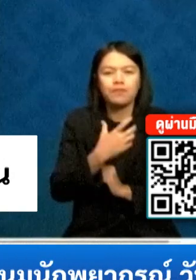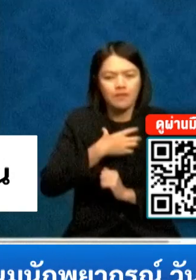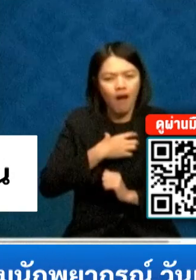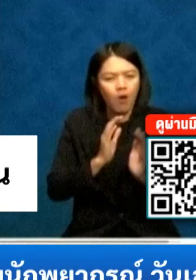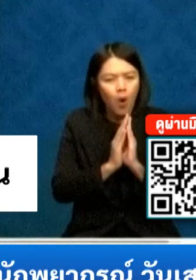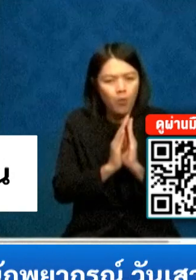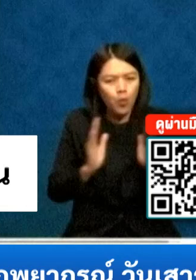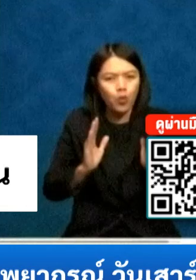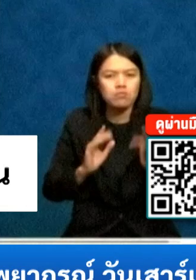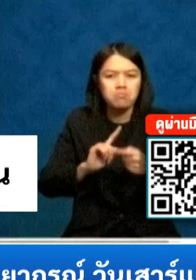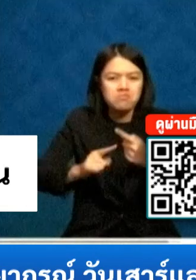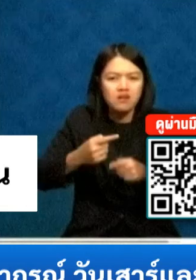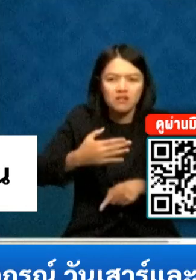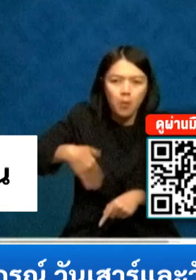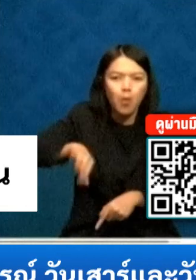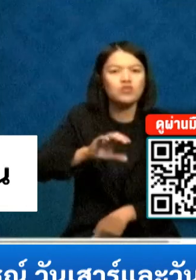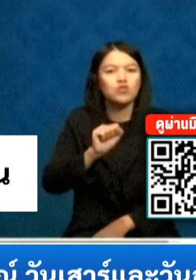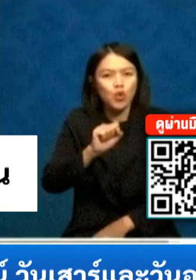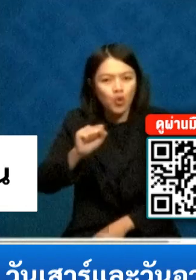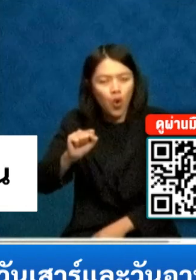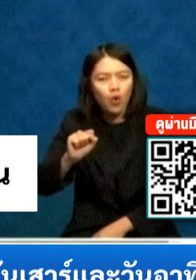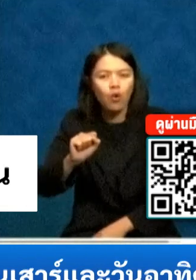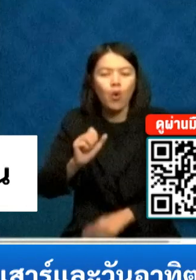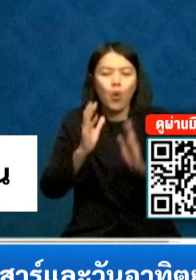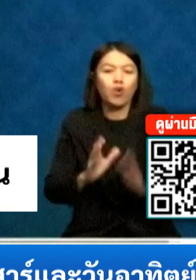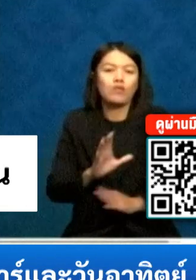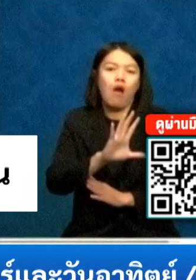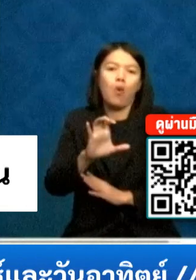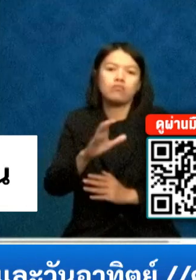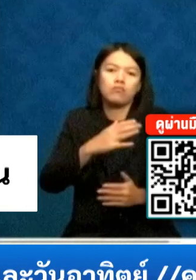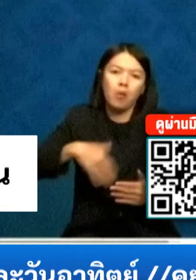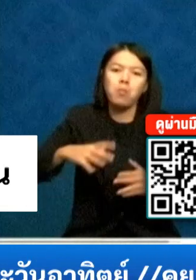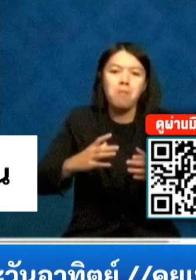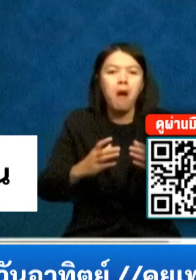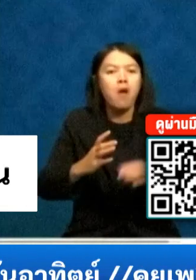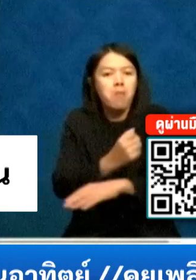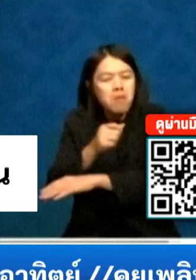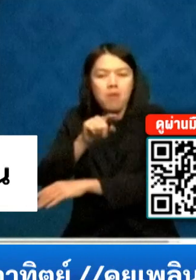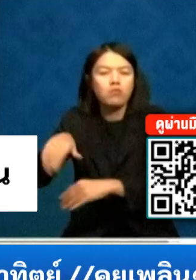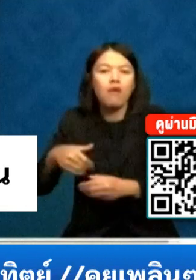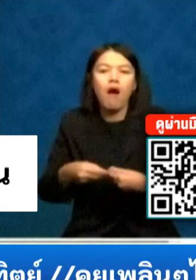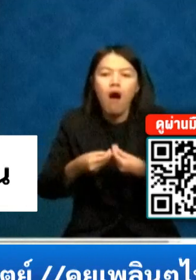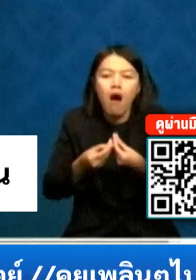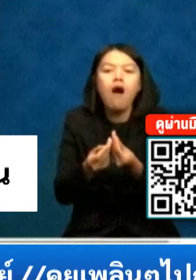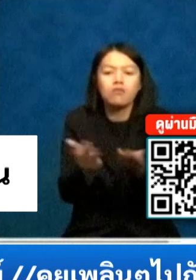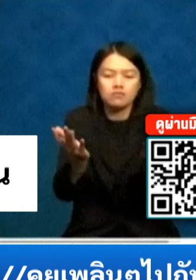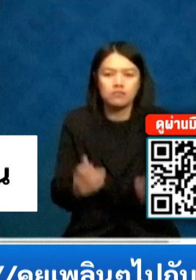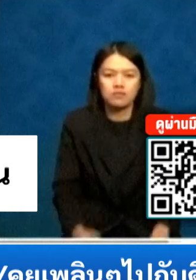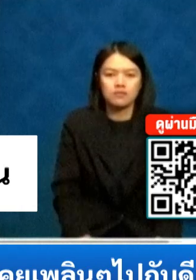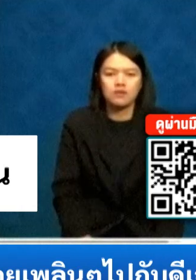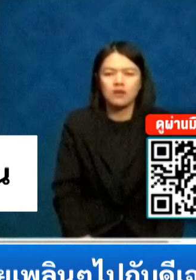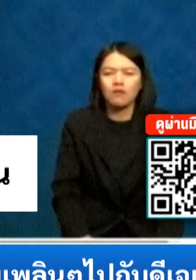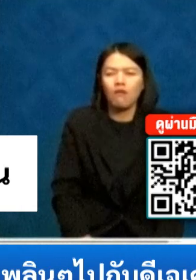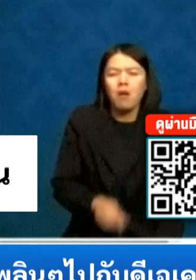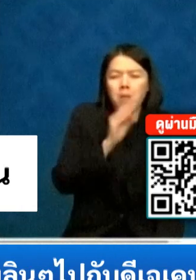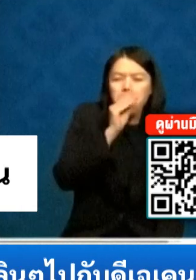ากขอบคุณเพื่อนสมาชิกสภาผู้แทนราษฎรทั้ง500คนทุกพรรคท่านให้ไปเถอะท่านอย่าไปจ่อ